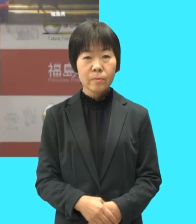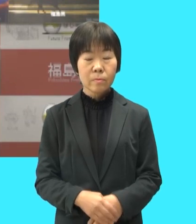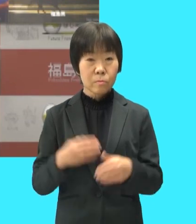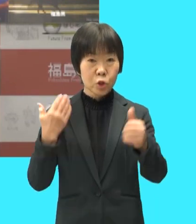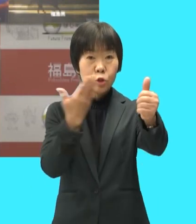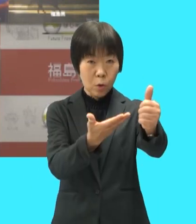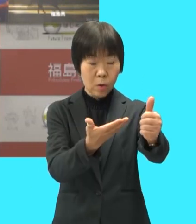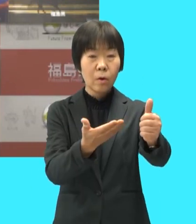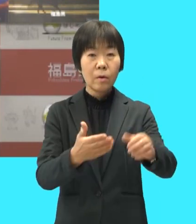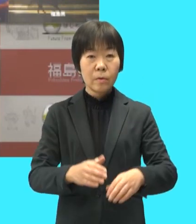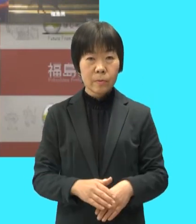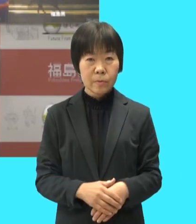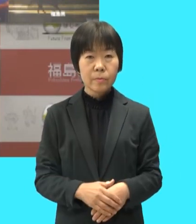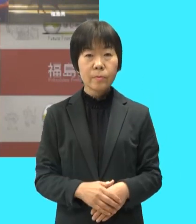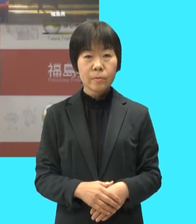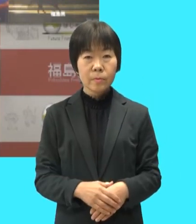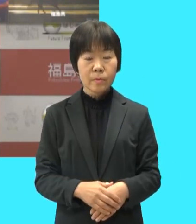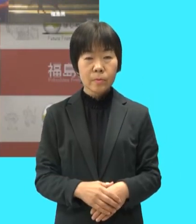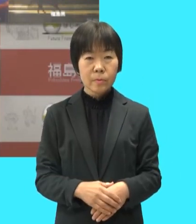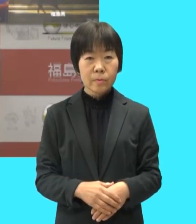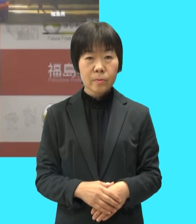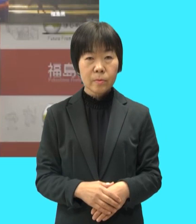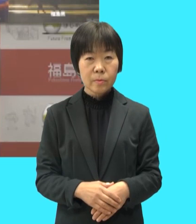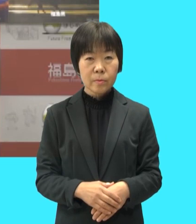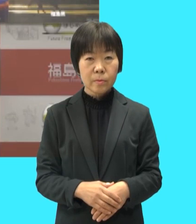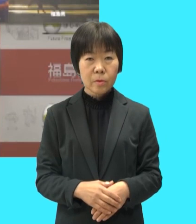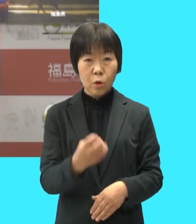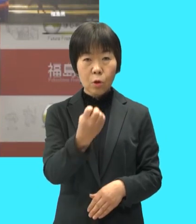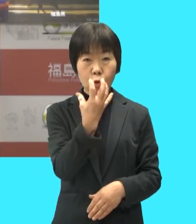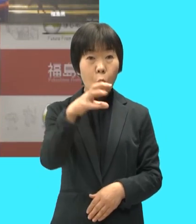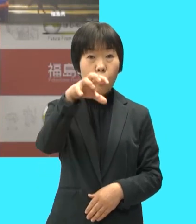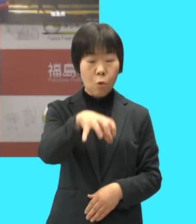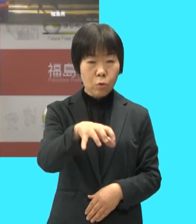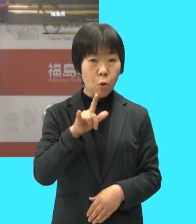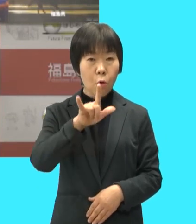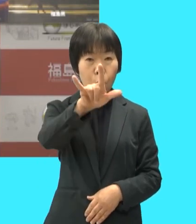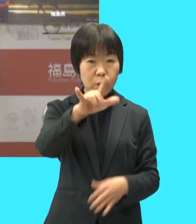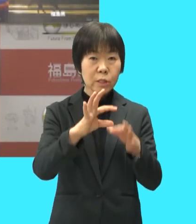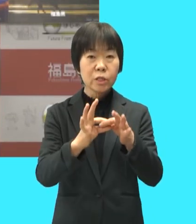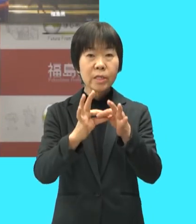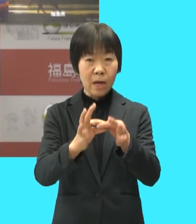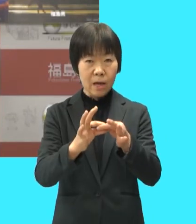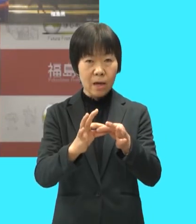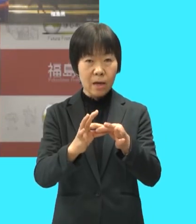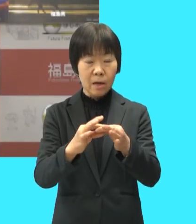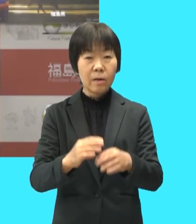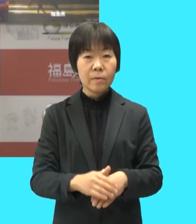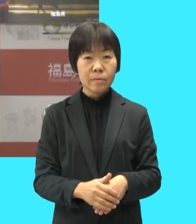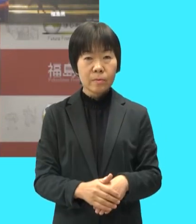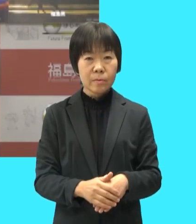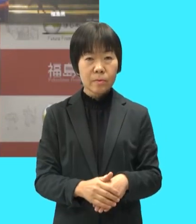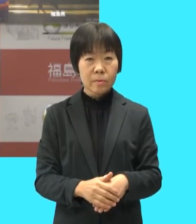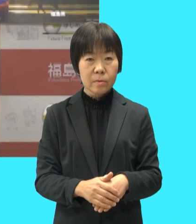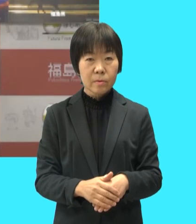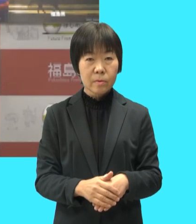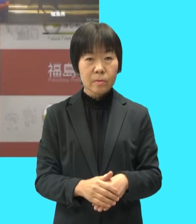民有新聞水野と申します。よろしくお願いいたします。 よろしくお願いします。 香港の訪問についてお聞きしてます。 はい。 まあ